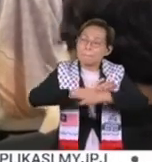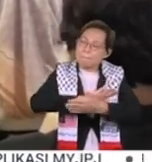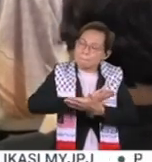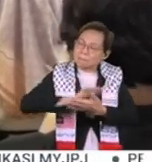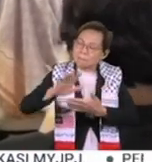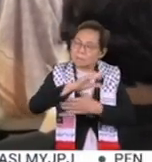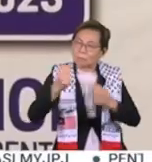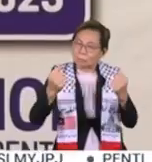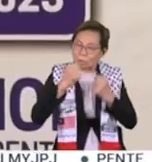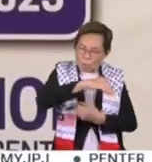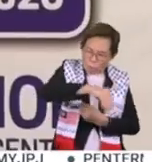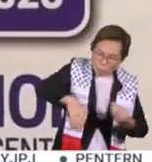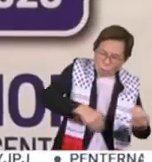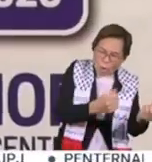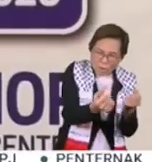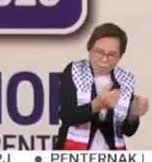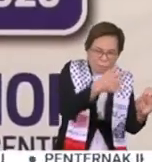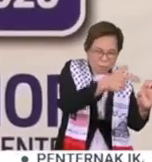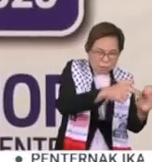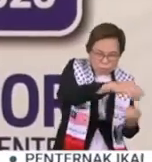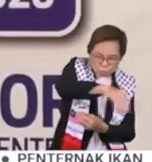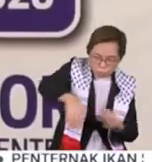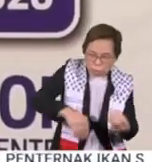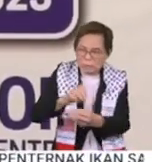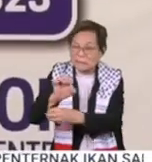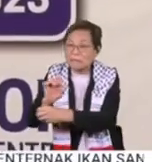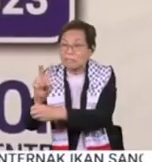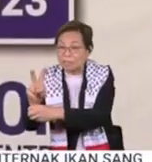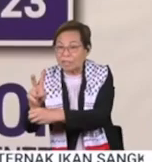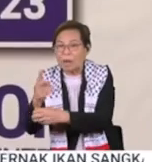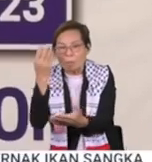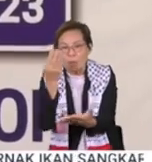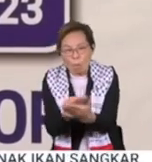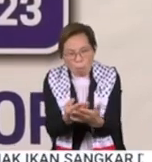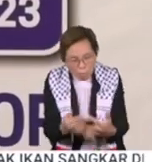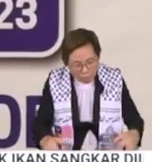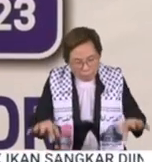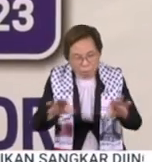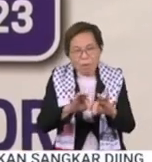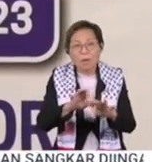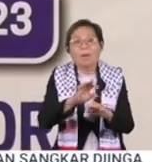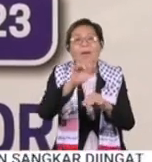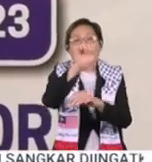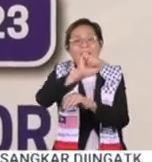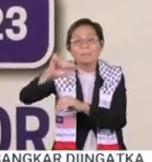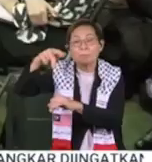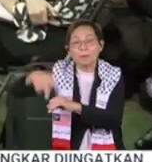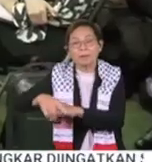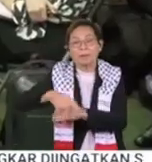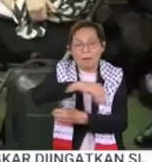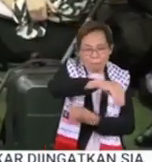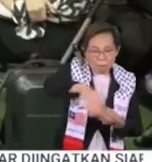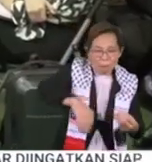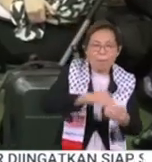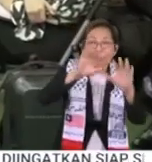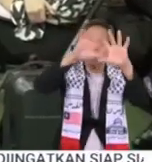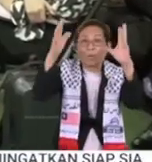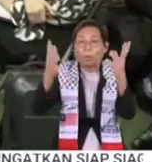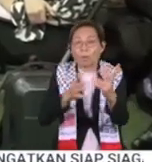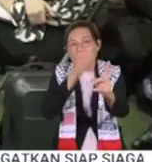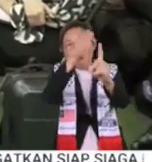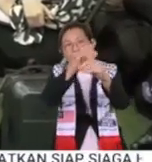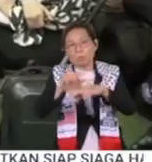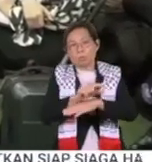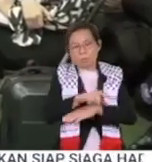mampan. Transisi kenderaan petrol kepada EV juga dapat membuktikan kepentingan wilayah Asia Pasifik dalam perairan global ke arah